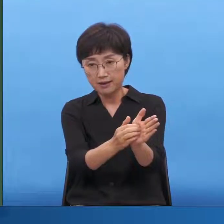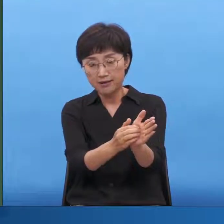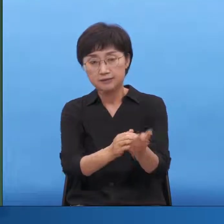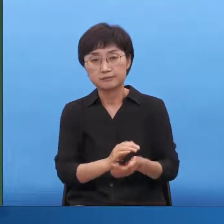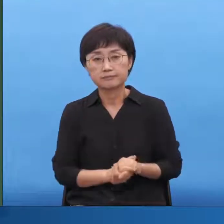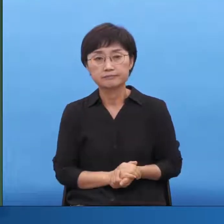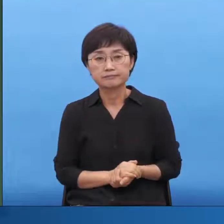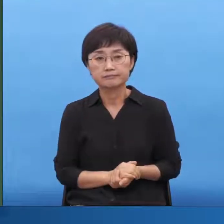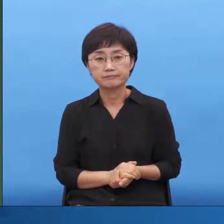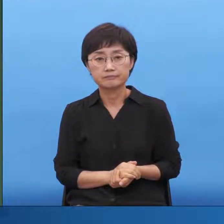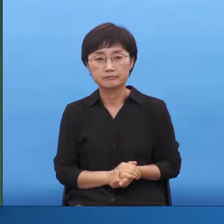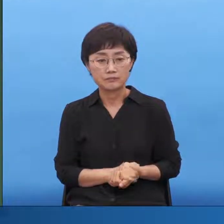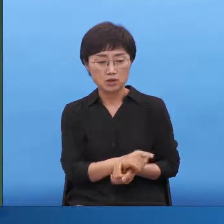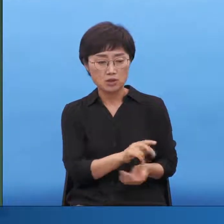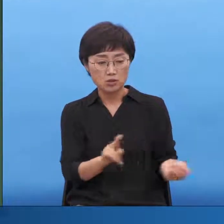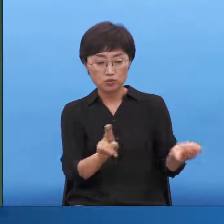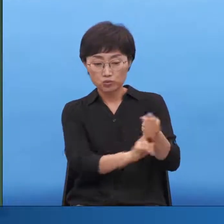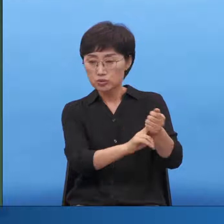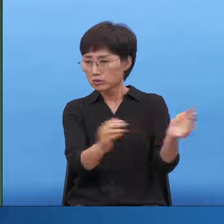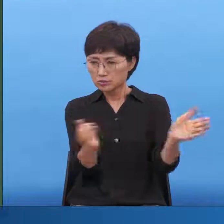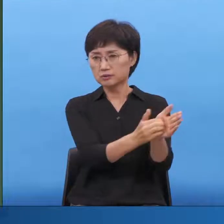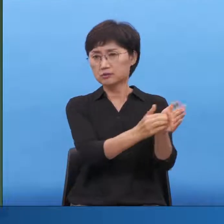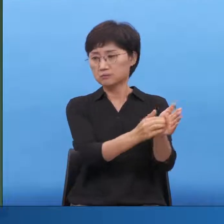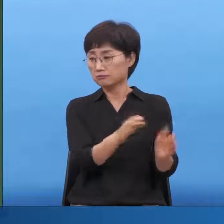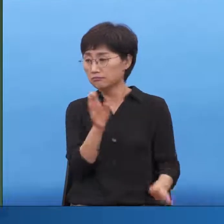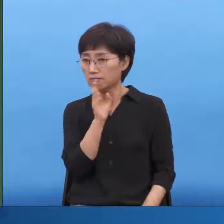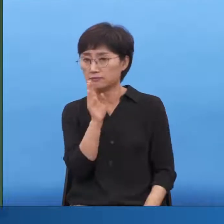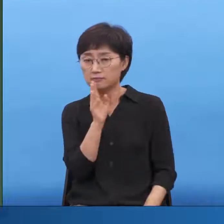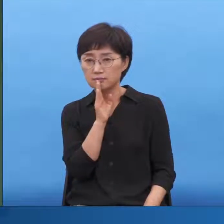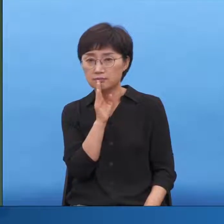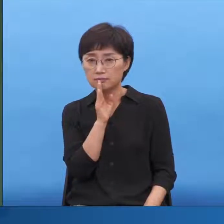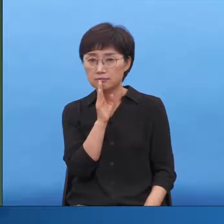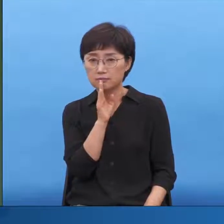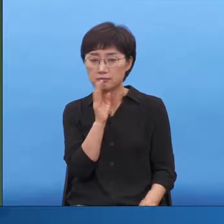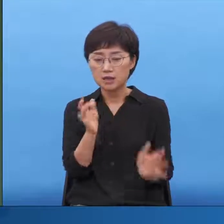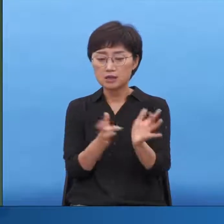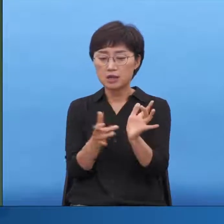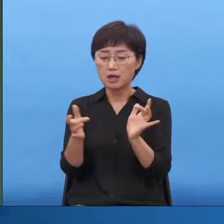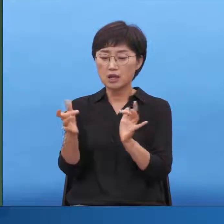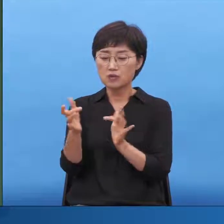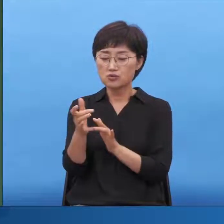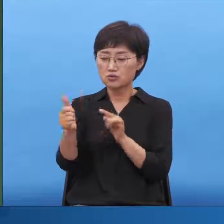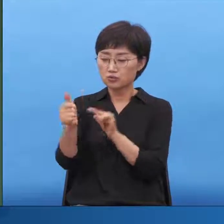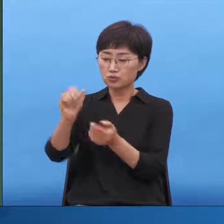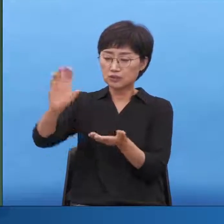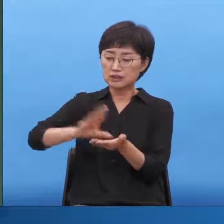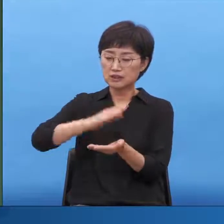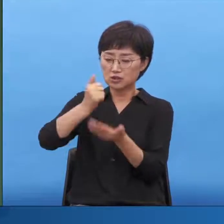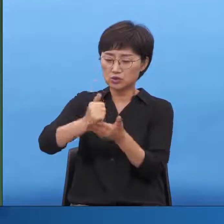也医好了他人无法医好的不治之症者. 그만하면 되지 뭔 또 표적을 말해. 这样就够了呗，还求神迹. 예수 그리스도면 확실히 증거된데 말이야.